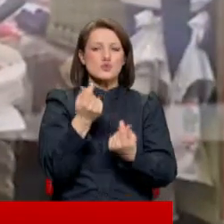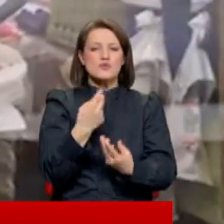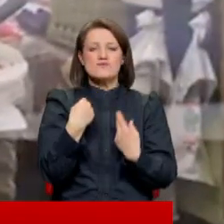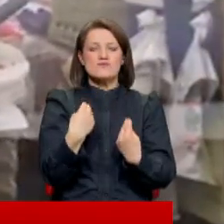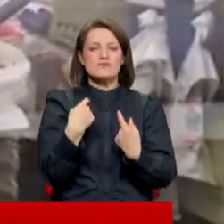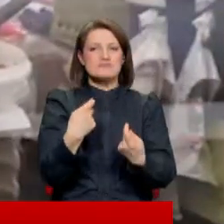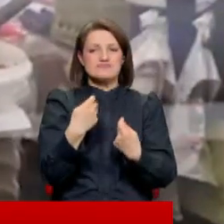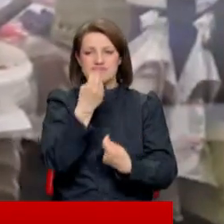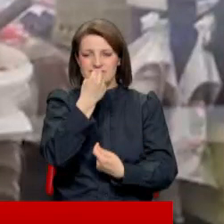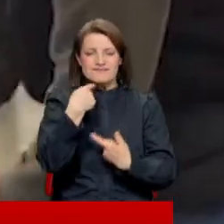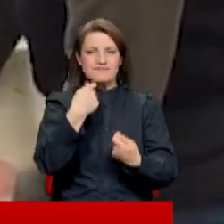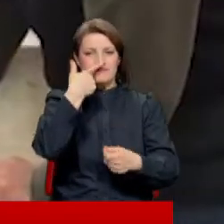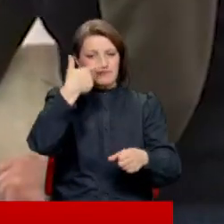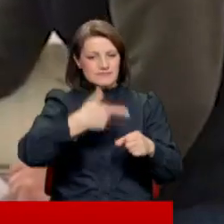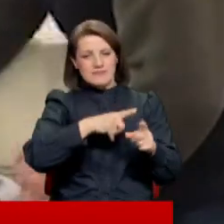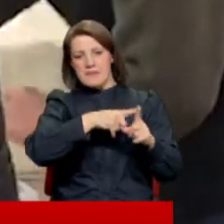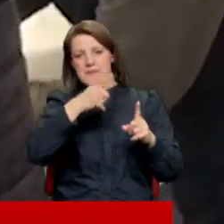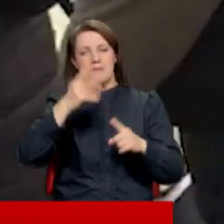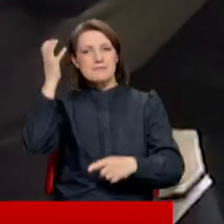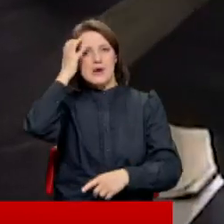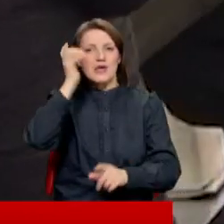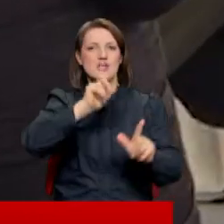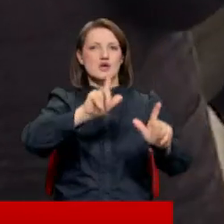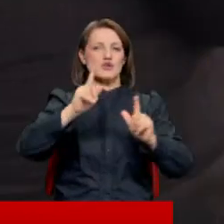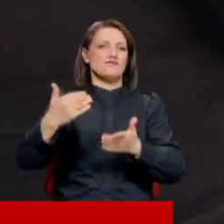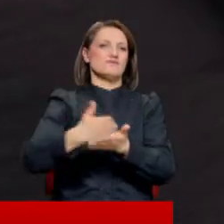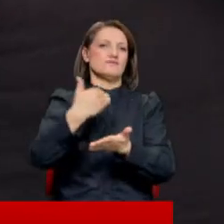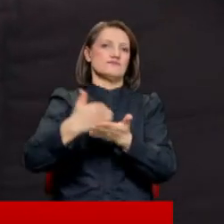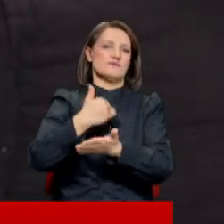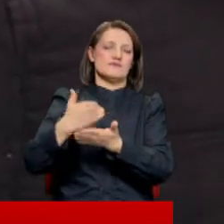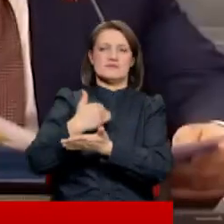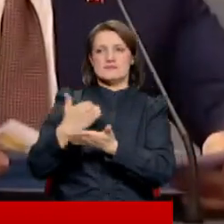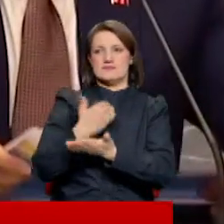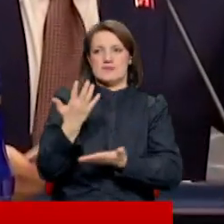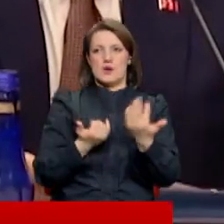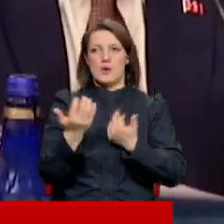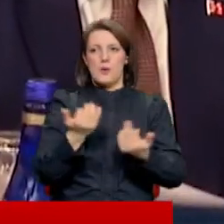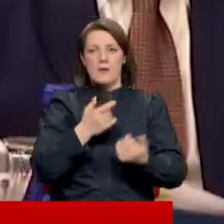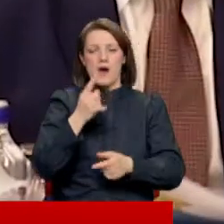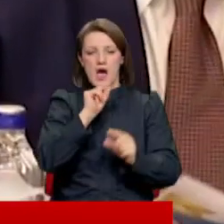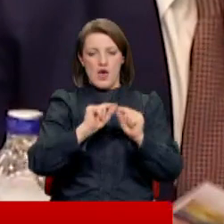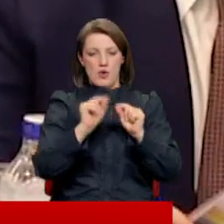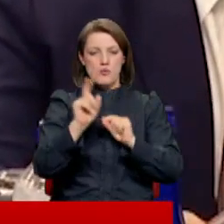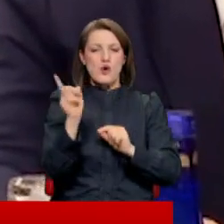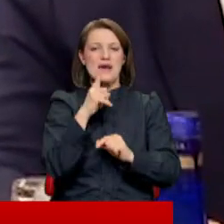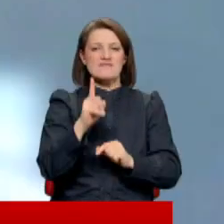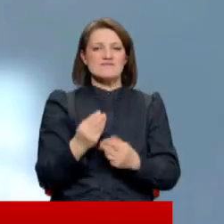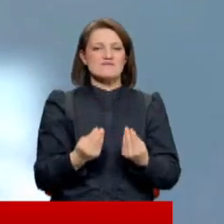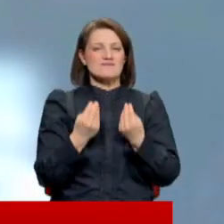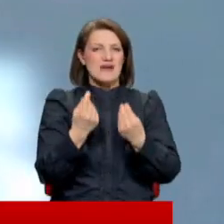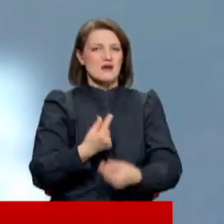gıda alışverişinden akaryakıta kadar temel ihtiyaçlarını kredi kartıyla karşılıyor ancak ekonomi yönetimi verdiği